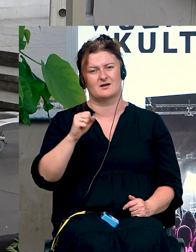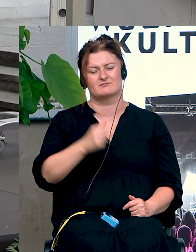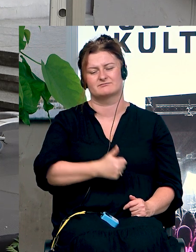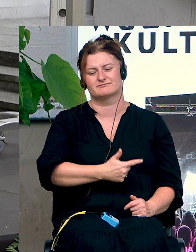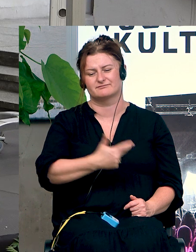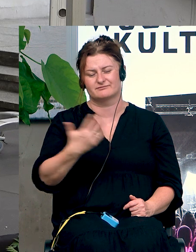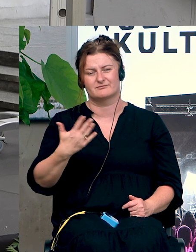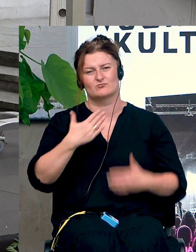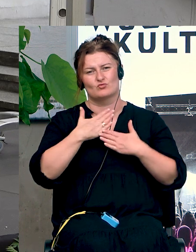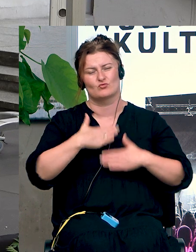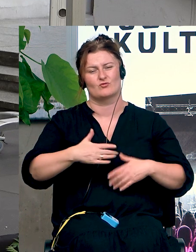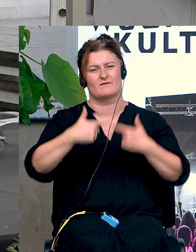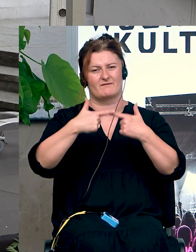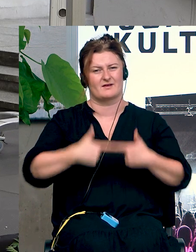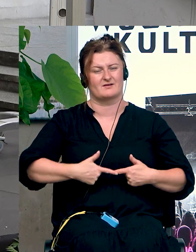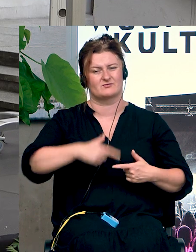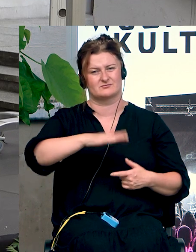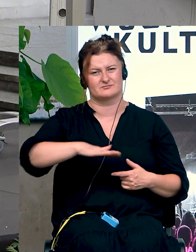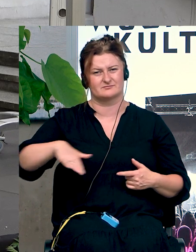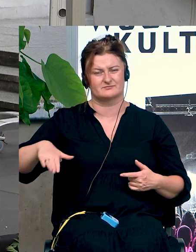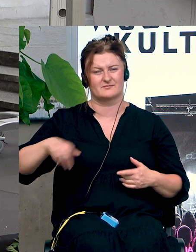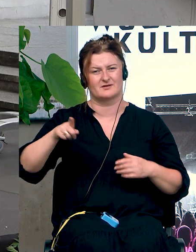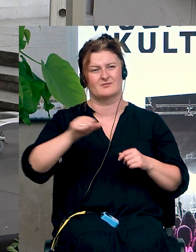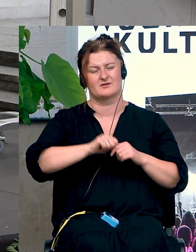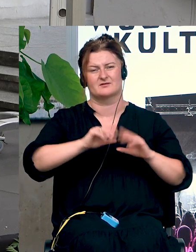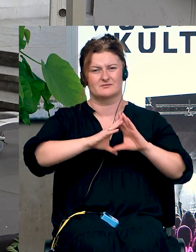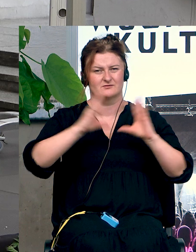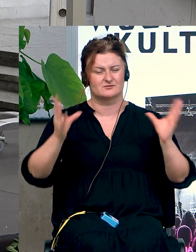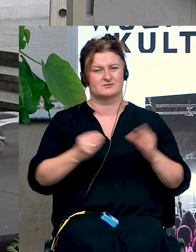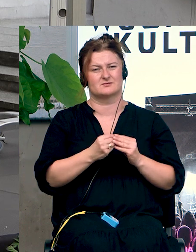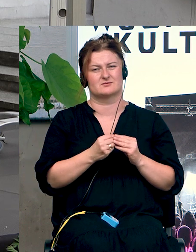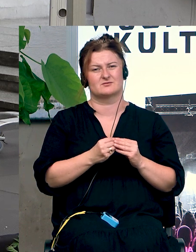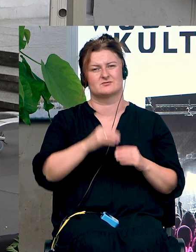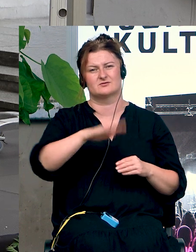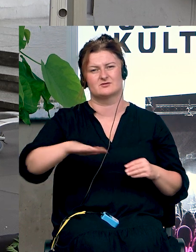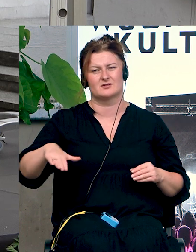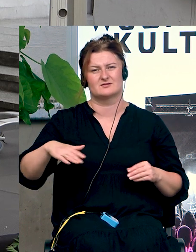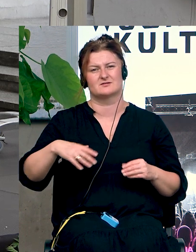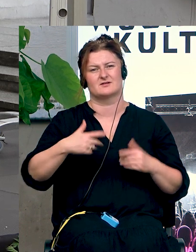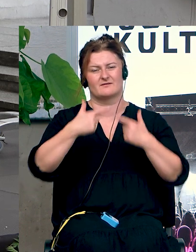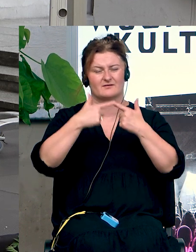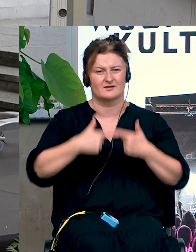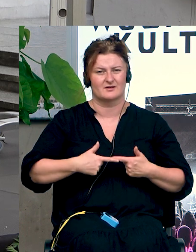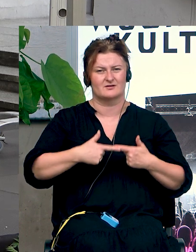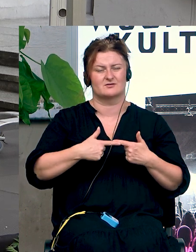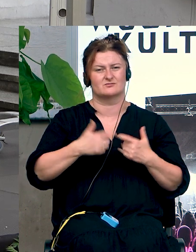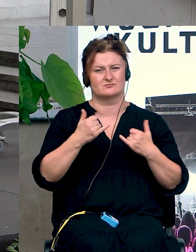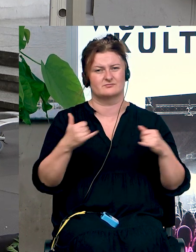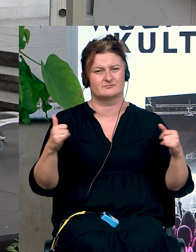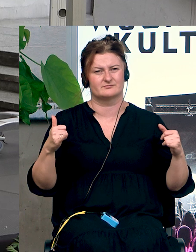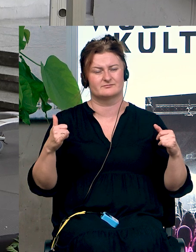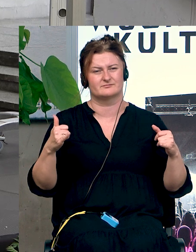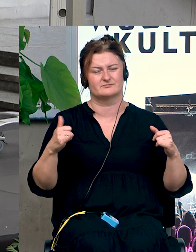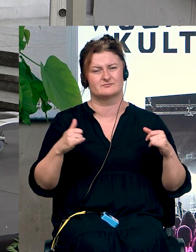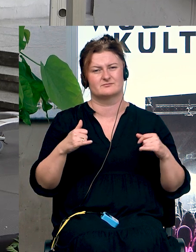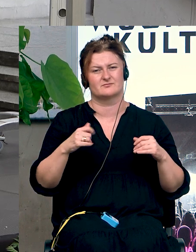Малковича. І все, що ви хочете. Там є і дитячі вірші Вінграновського, дуже багато різної поезії. Взагалі стараємося здебільшого читати українською,